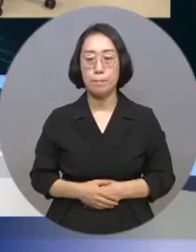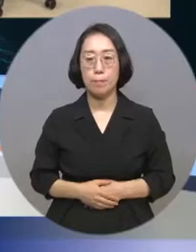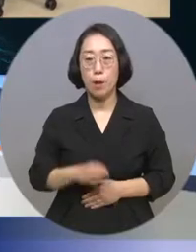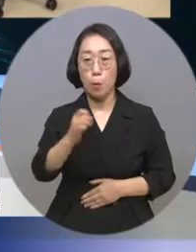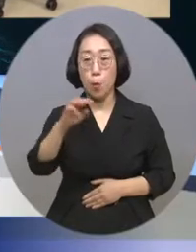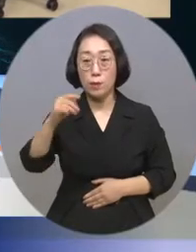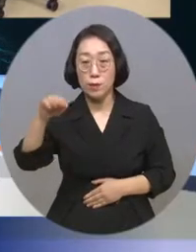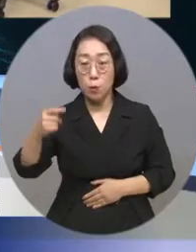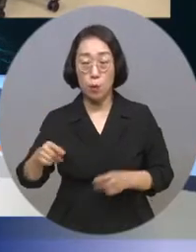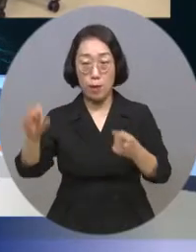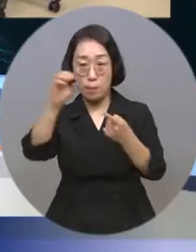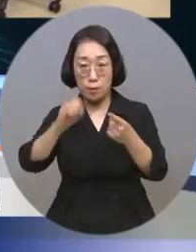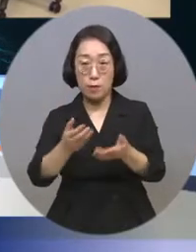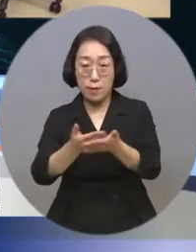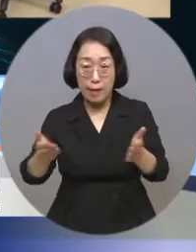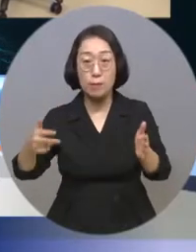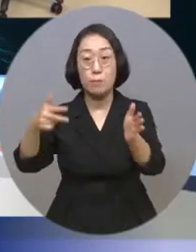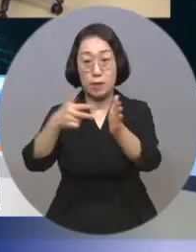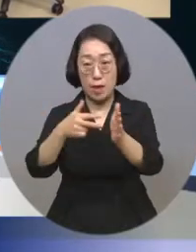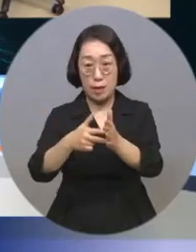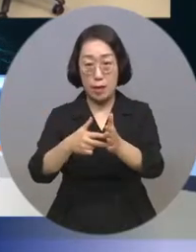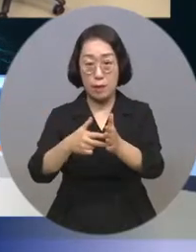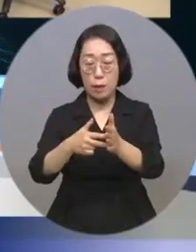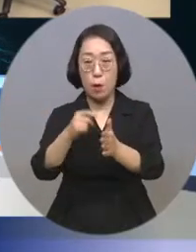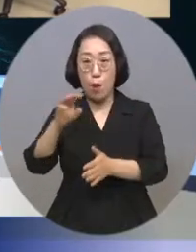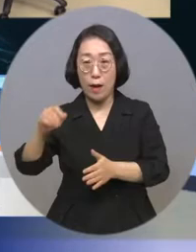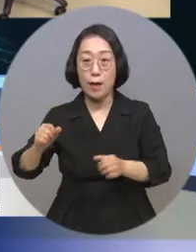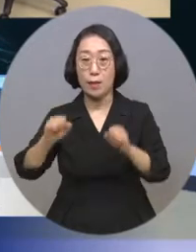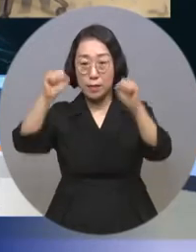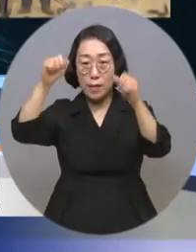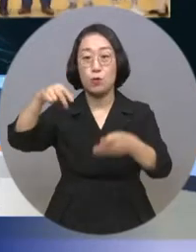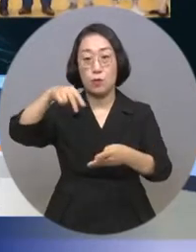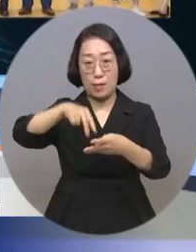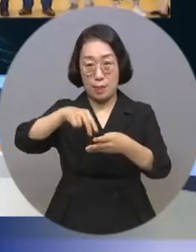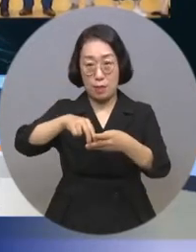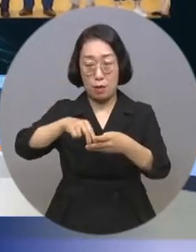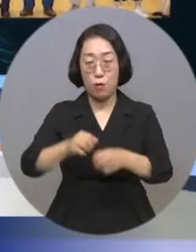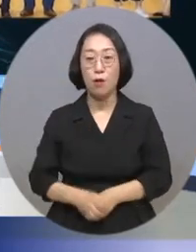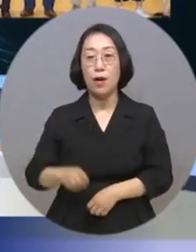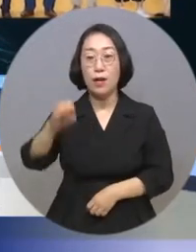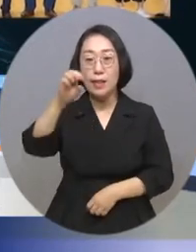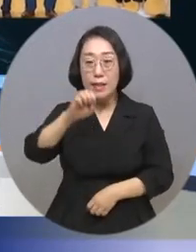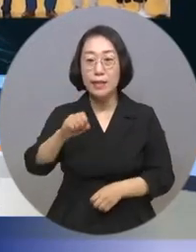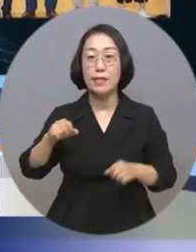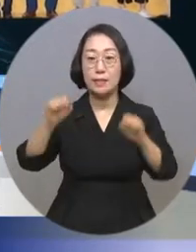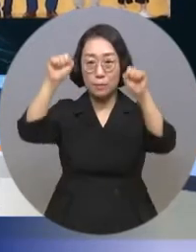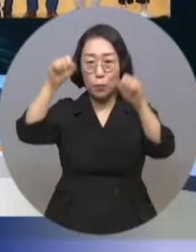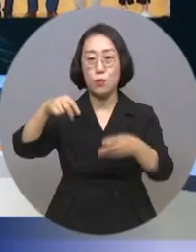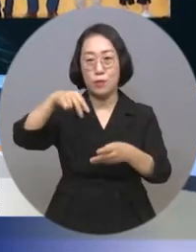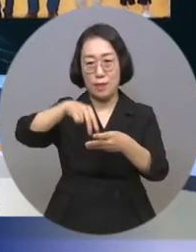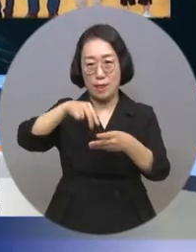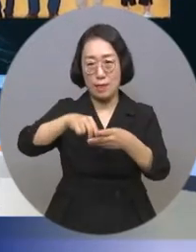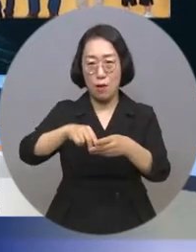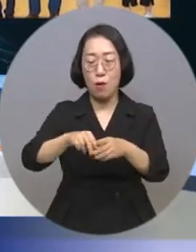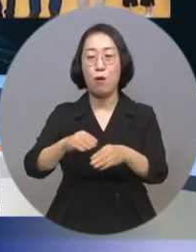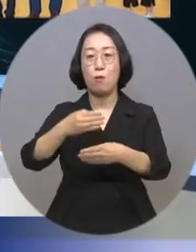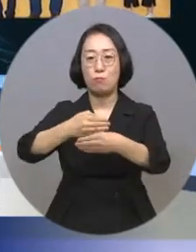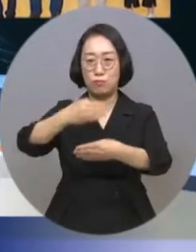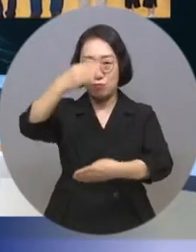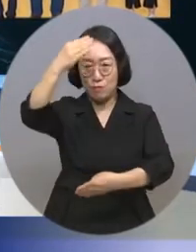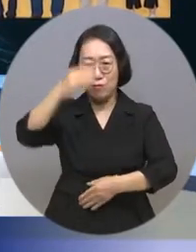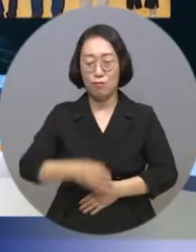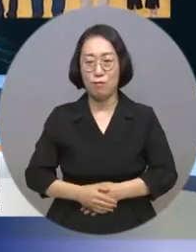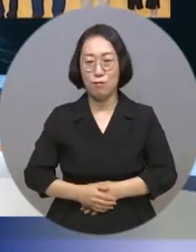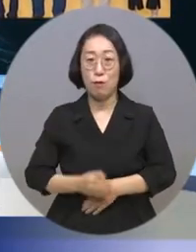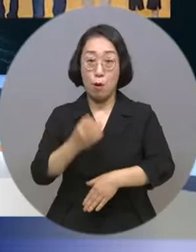포스코 1% 나눔재단이 광양국민체육센터에 장애인 e스포츠센터의 문을 열었습니다. 편의성을 높이기